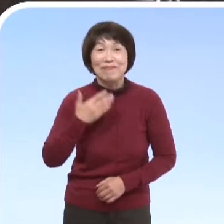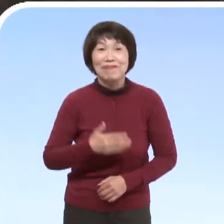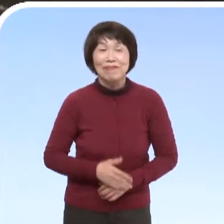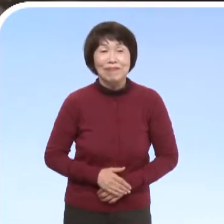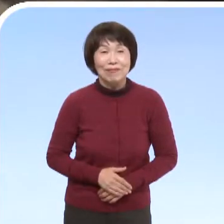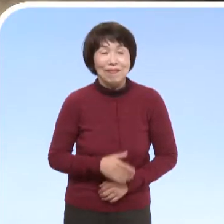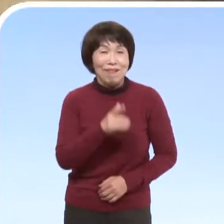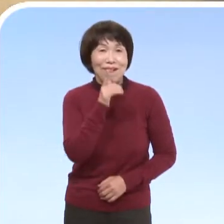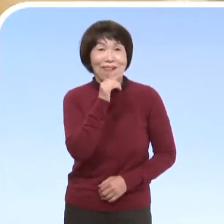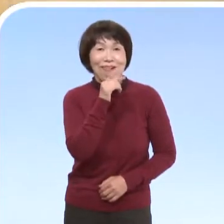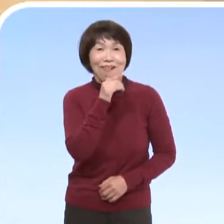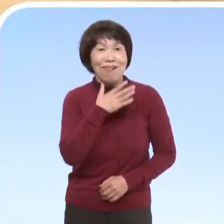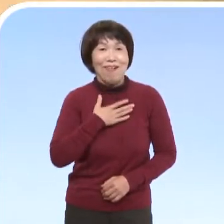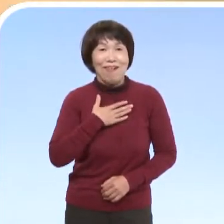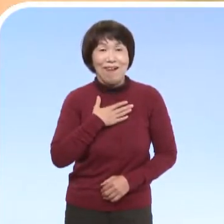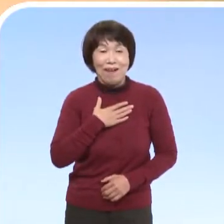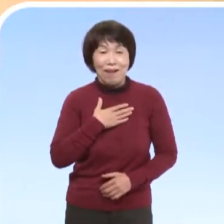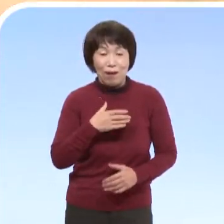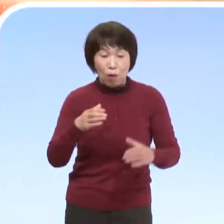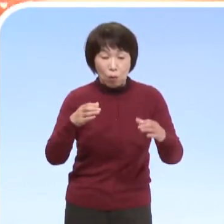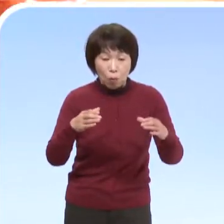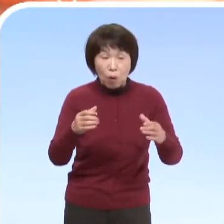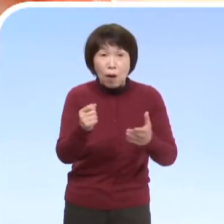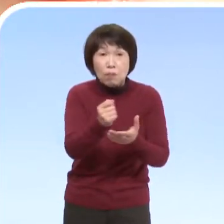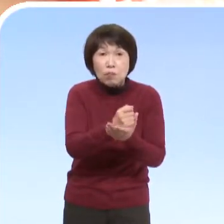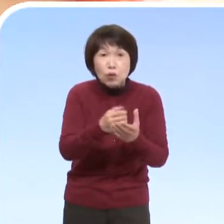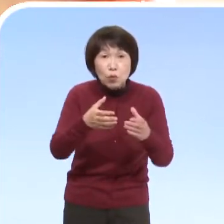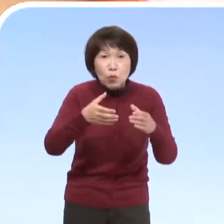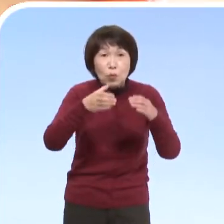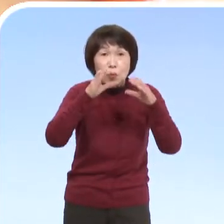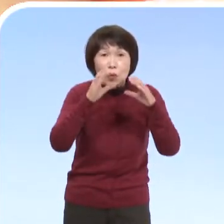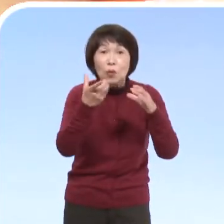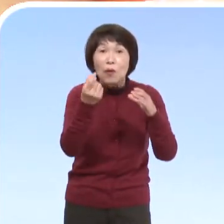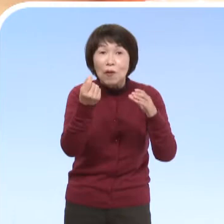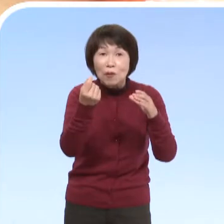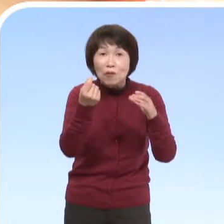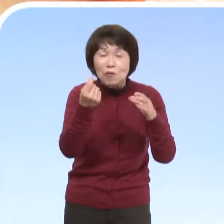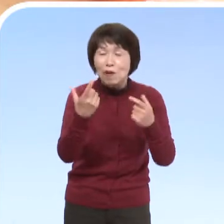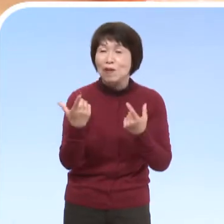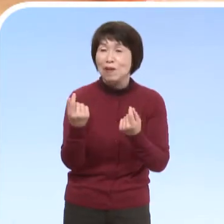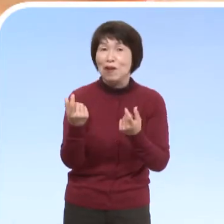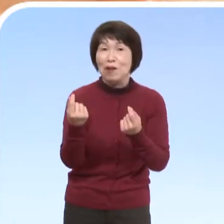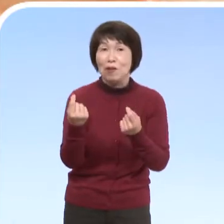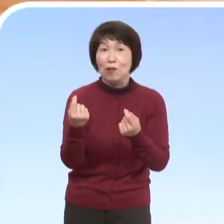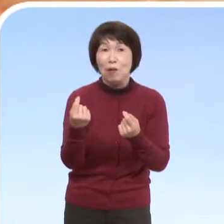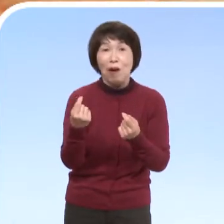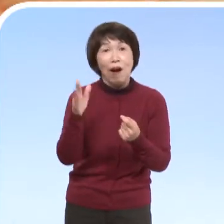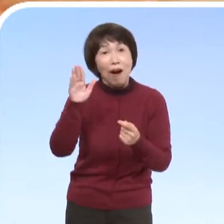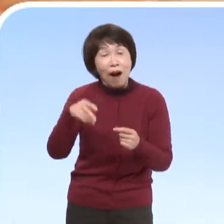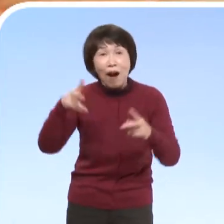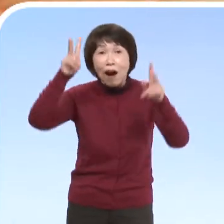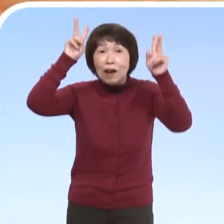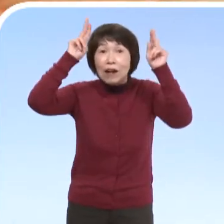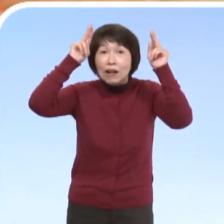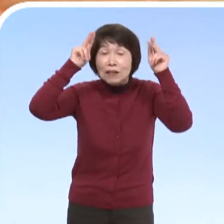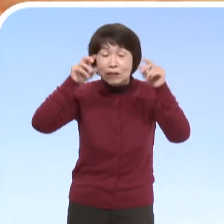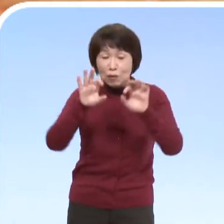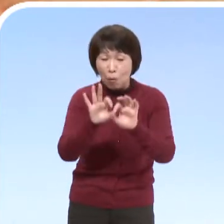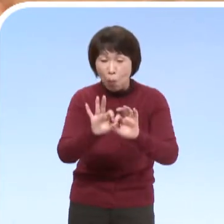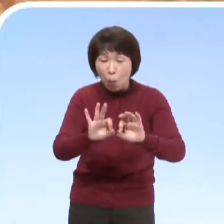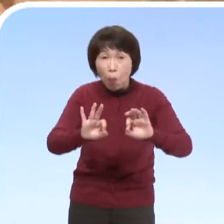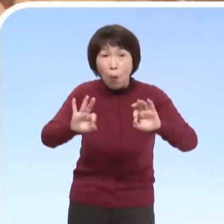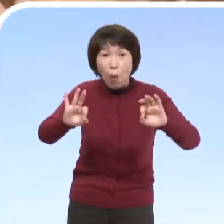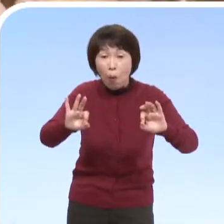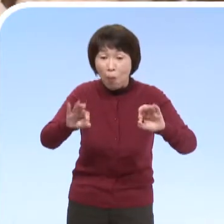これがあのお吸い物というかあのお味噌汁というか、 そうですね、 ついてますね、 はい、はい、カニの身が丸々1本入